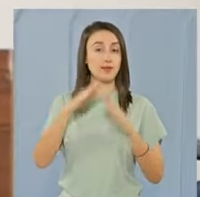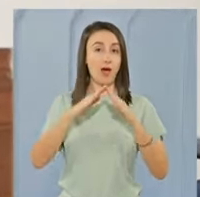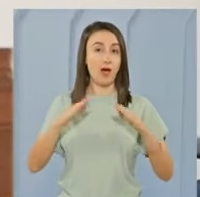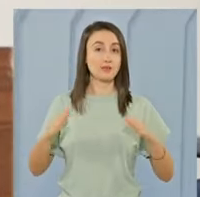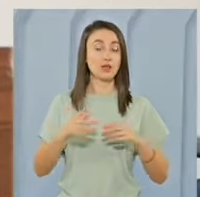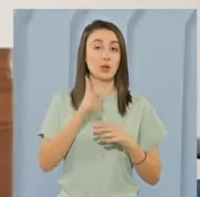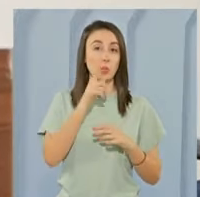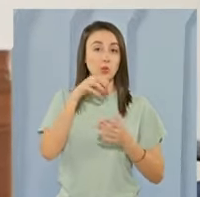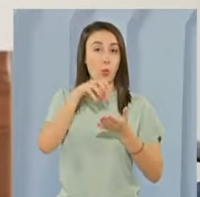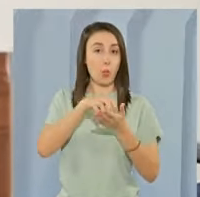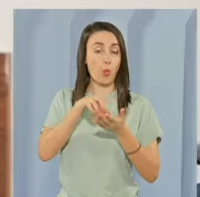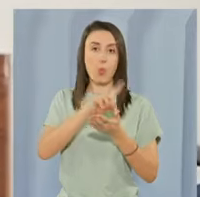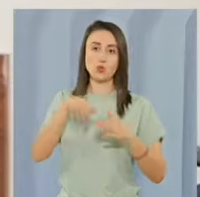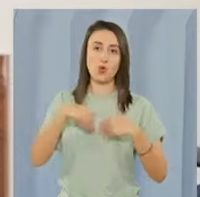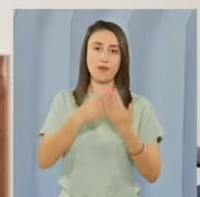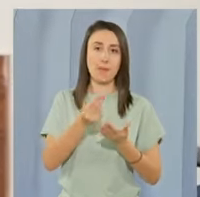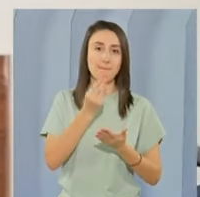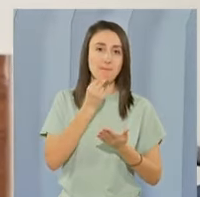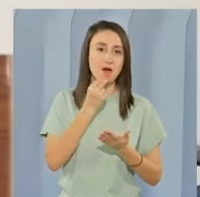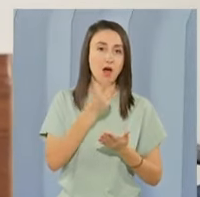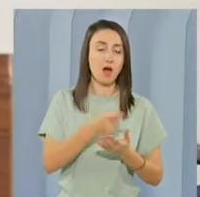care locuiau, nu li se oferea mâncare.